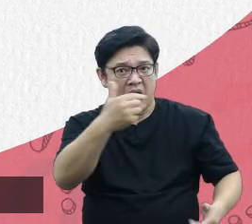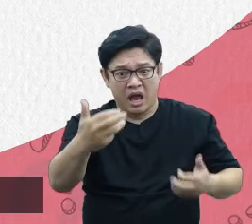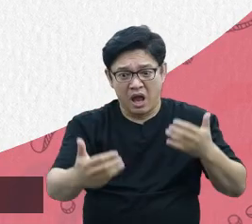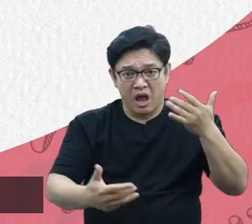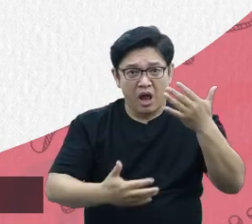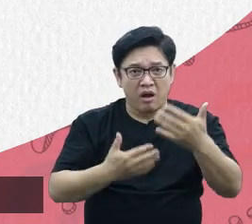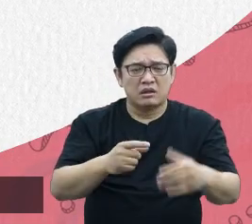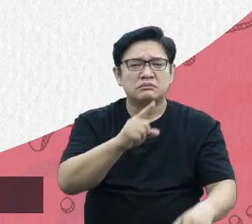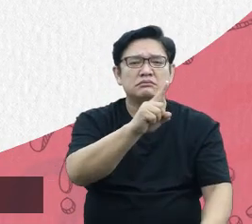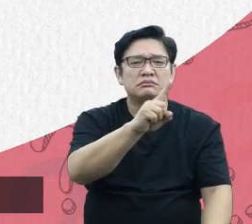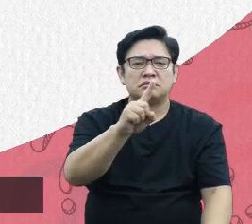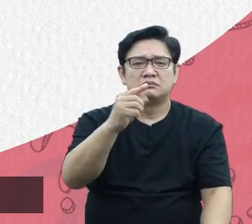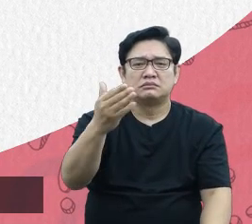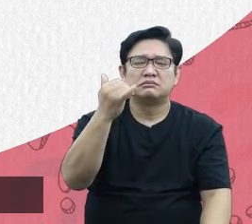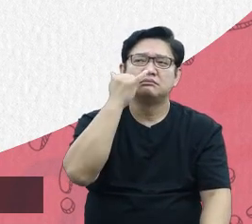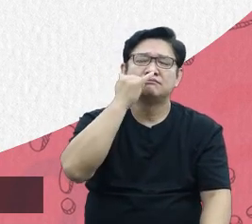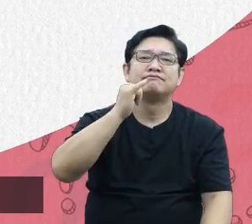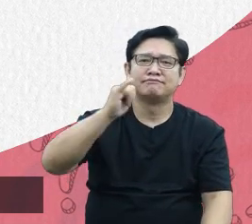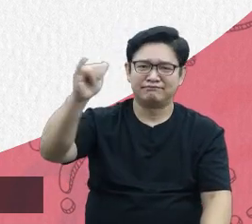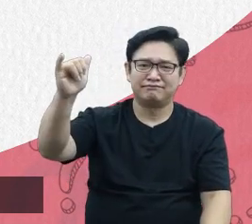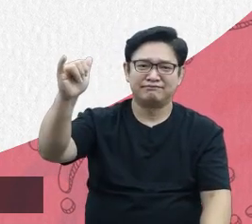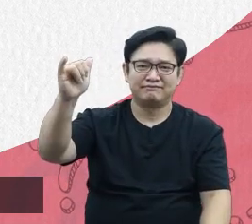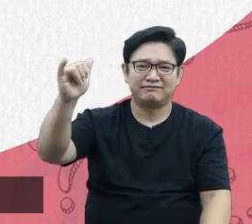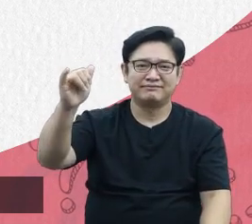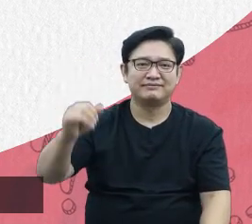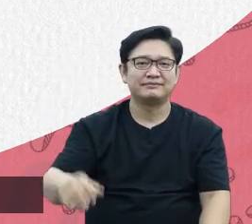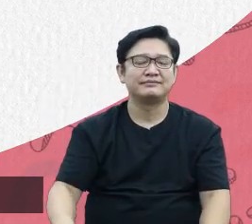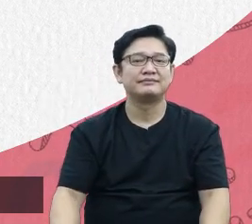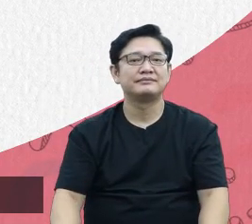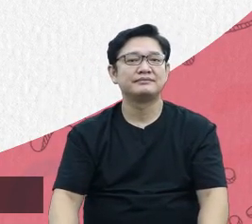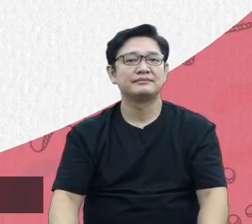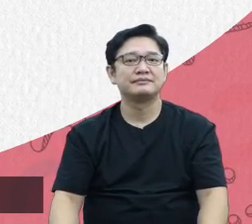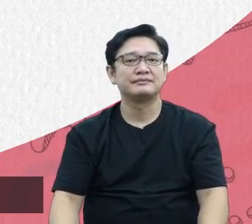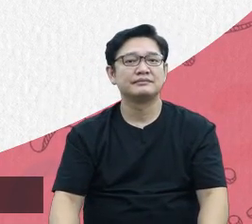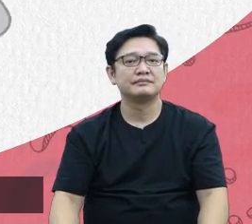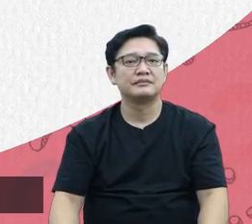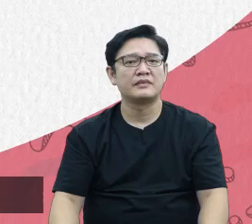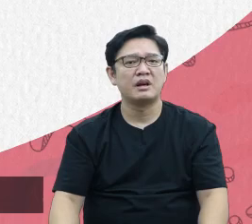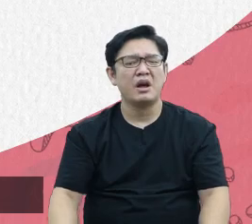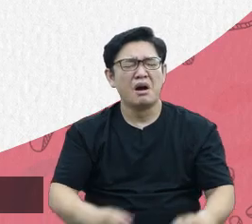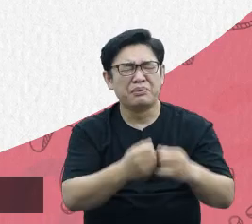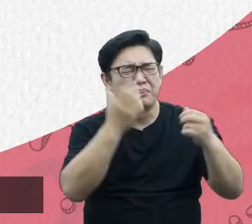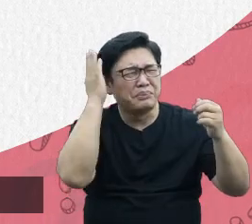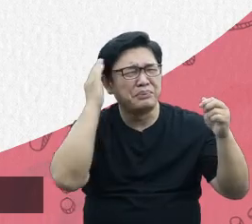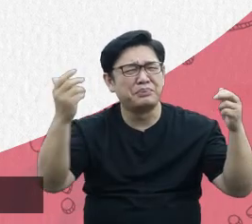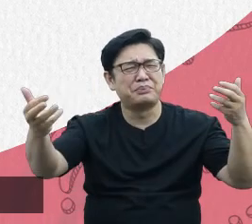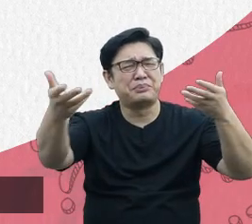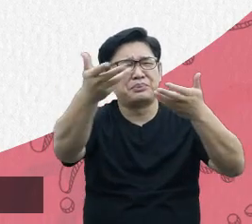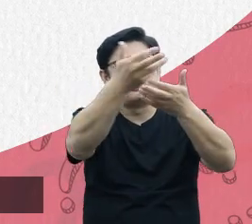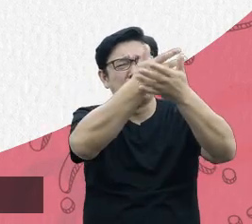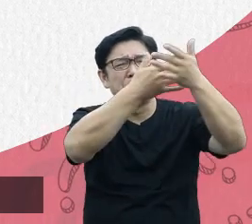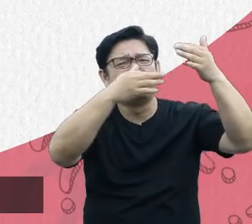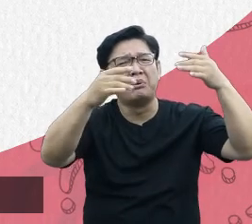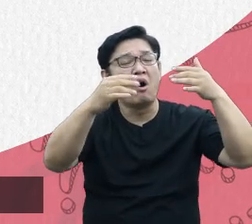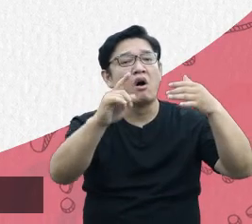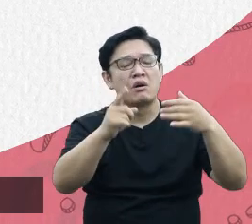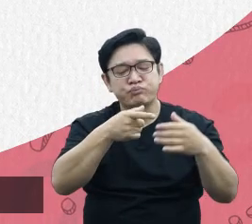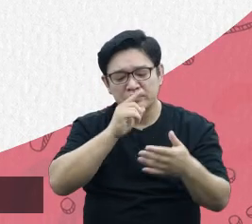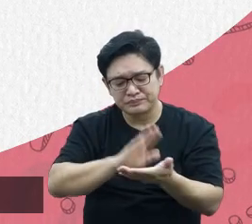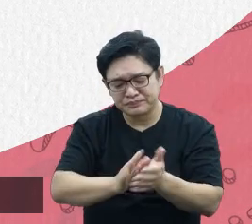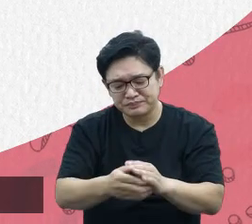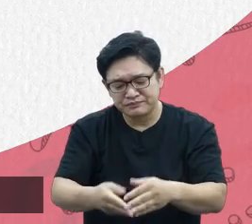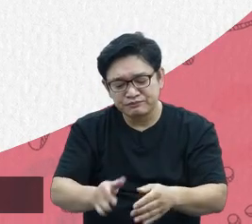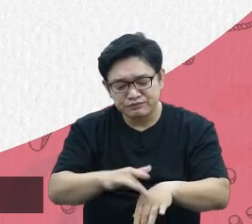큰 불은 즉시 119에 신고합니다. 연기가 날 때는 젖은